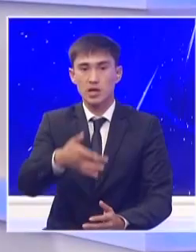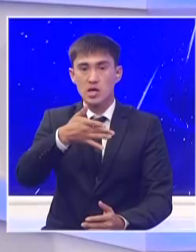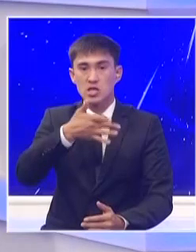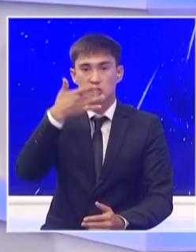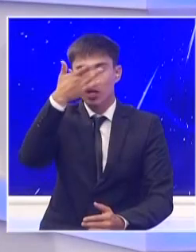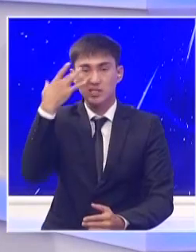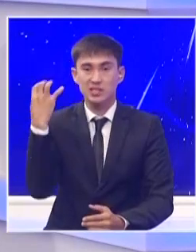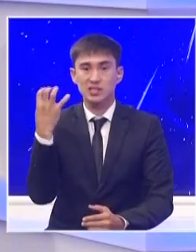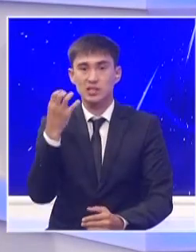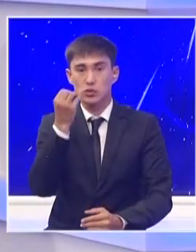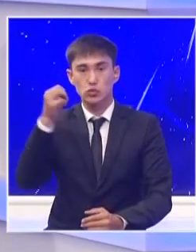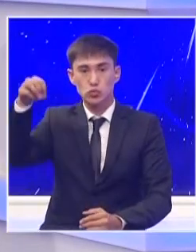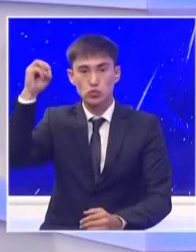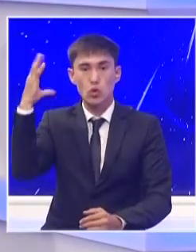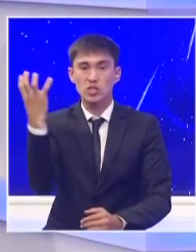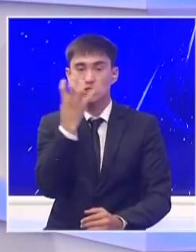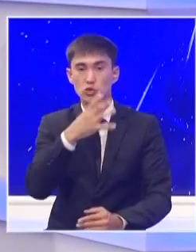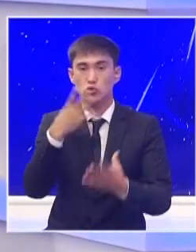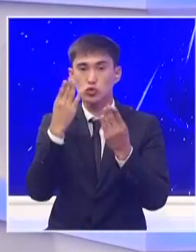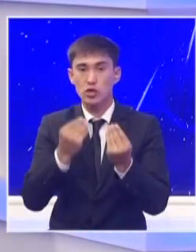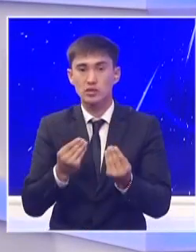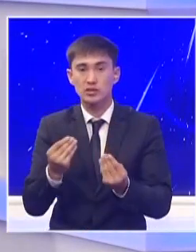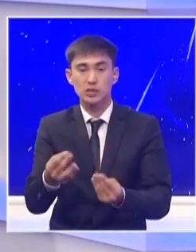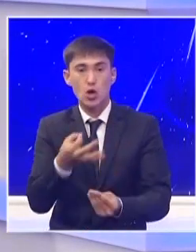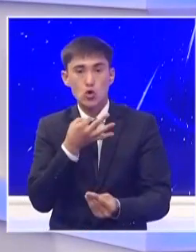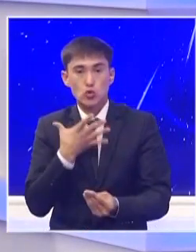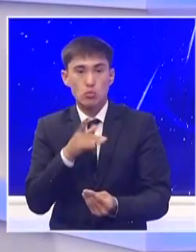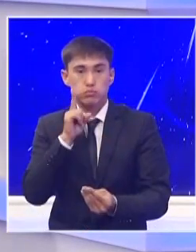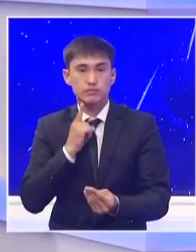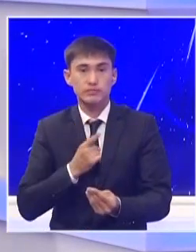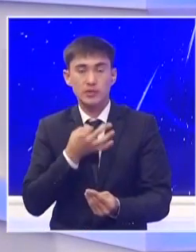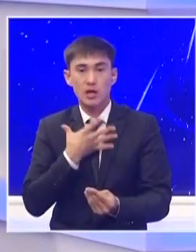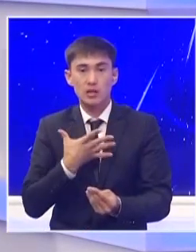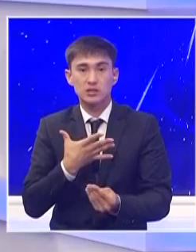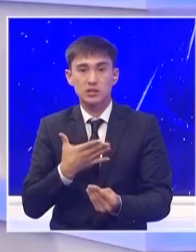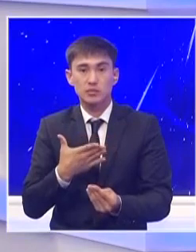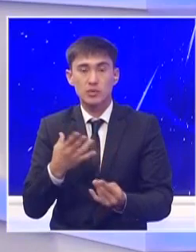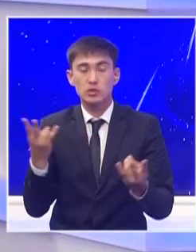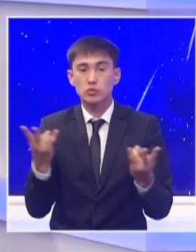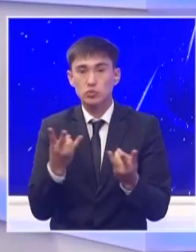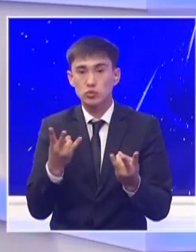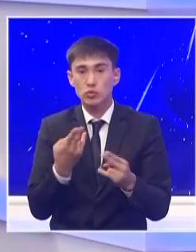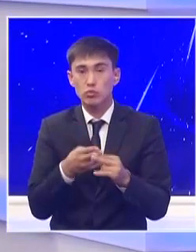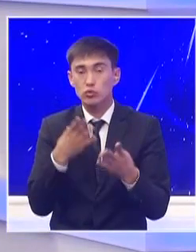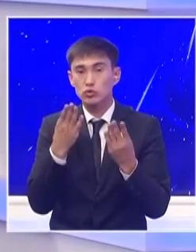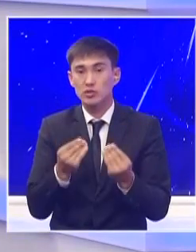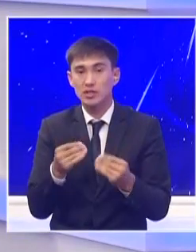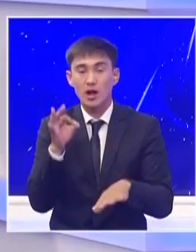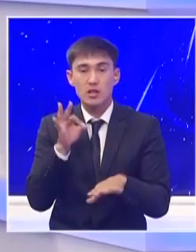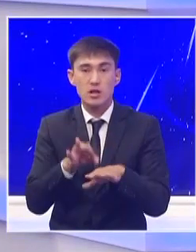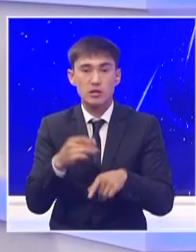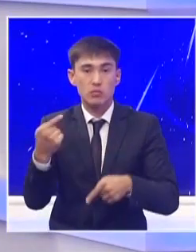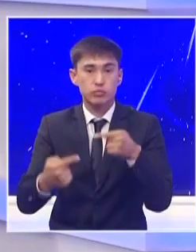Жаздың жадыраған жаймашуақ күндерінде балғымыз бен шөл басып, жаз саумалмен сарайыңызды ашқанға не жетсін. Бұл күндері дертке